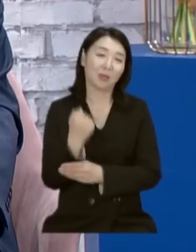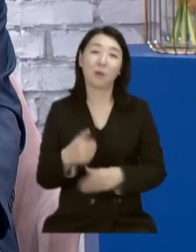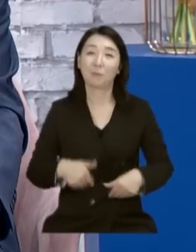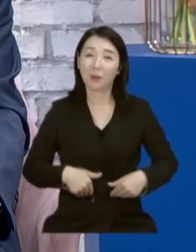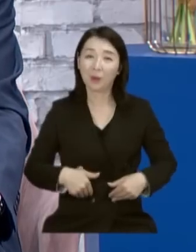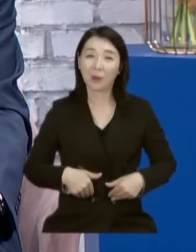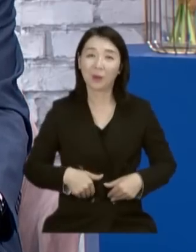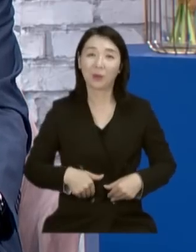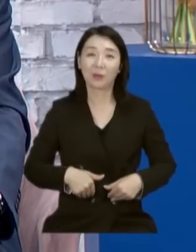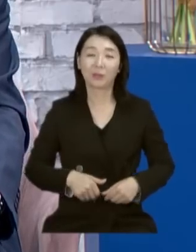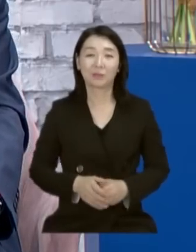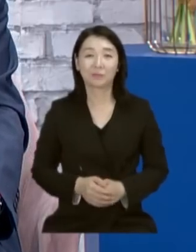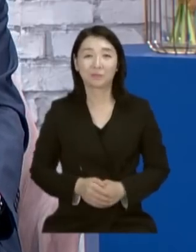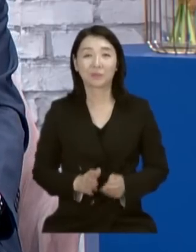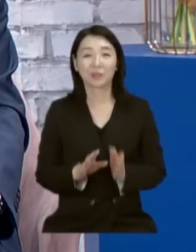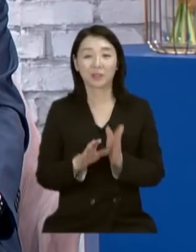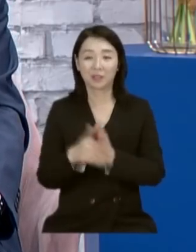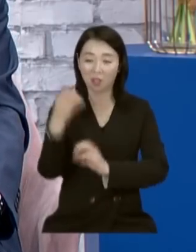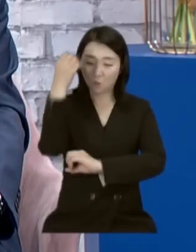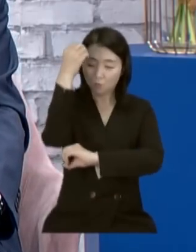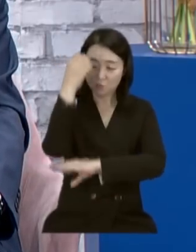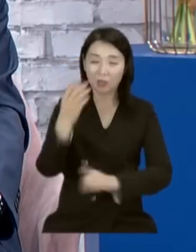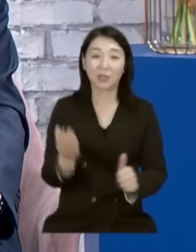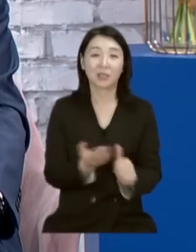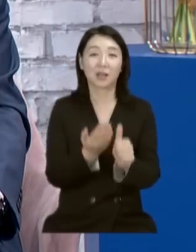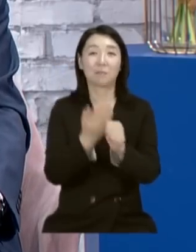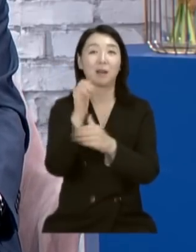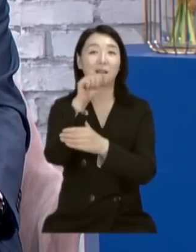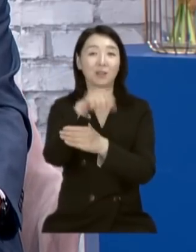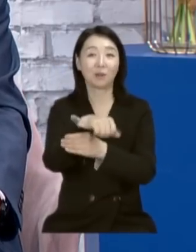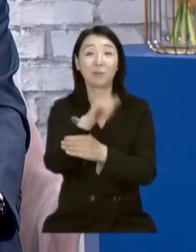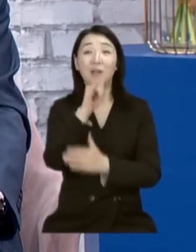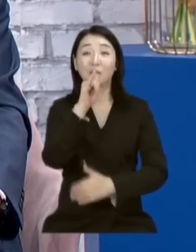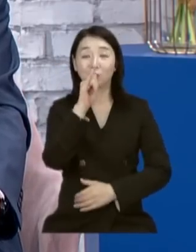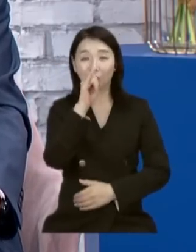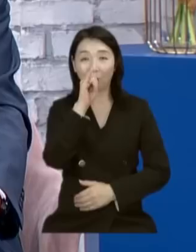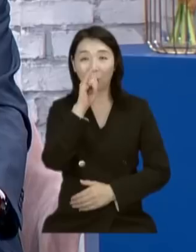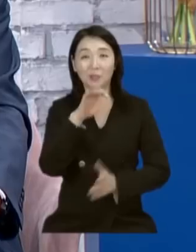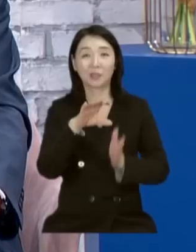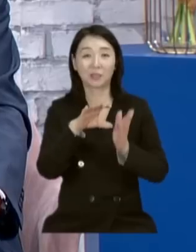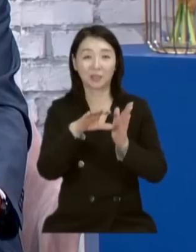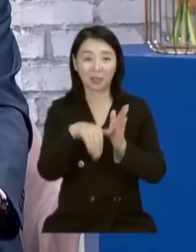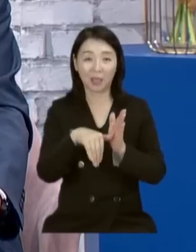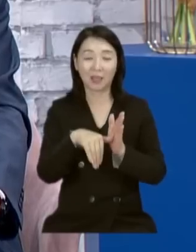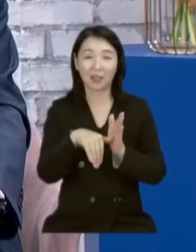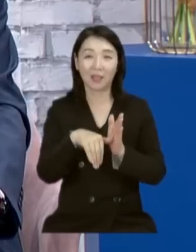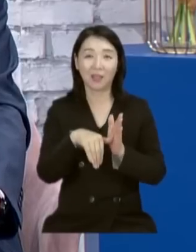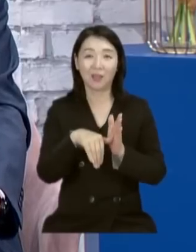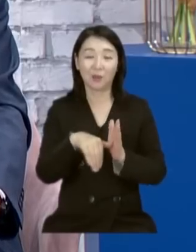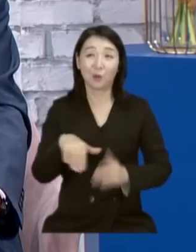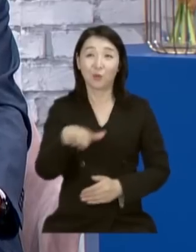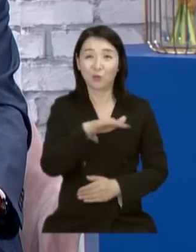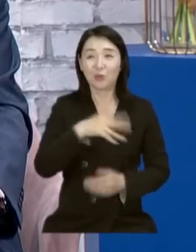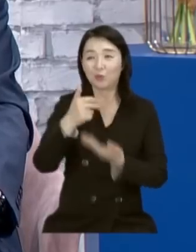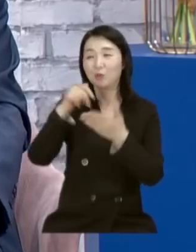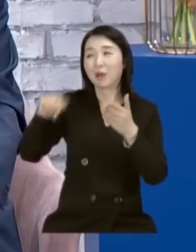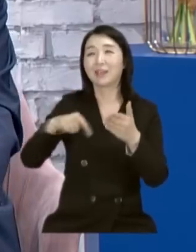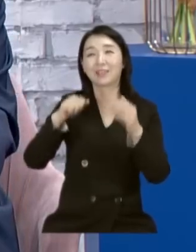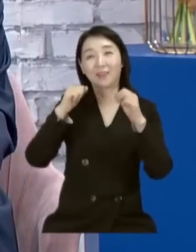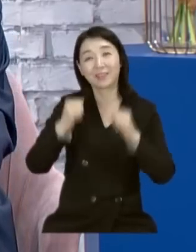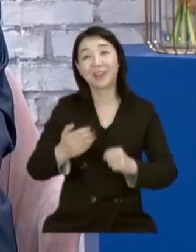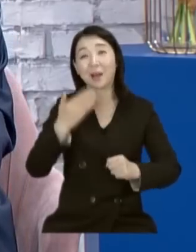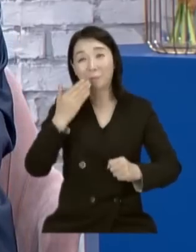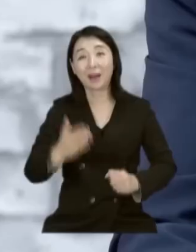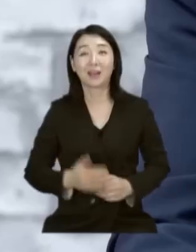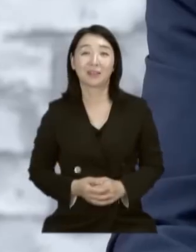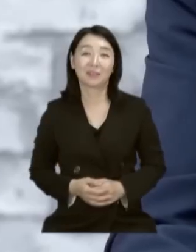썩어야지만 그래서 뿌리 내리고 자라서 열매를 맺어야지만 그러니까 우리 같은 사람이 주님 안에서 살 수가 있었던 그럼.